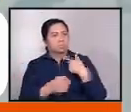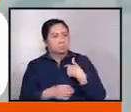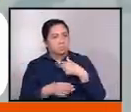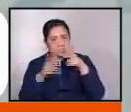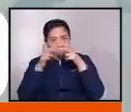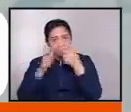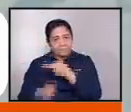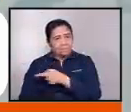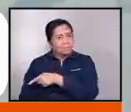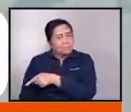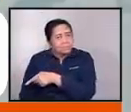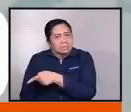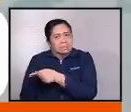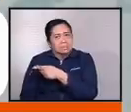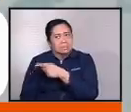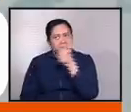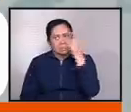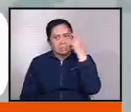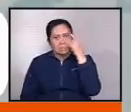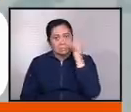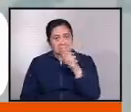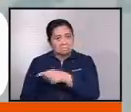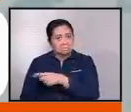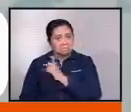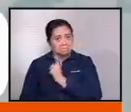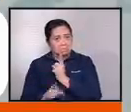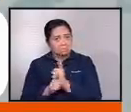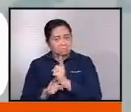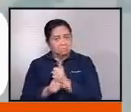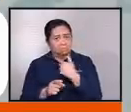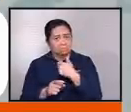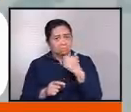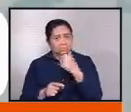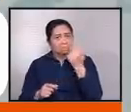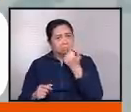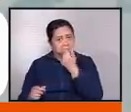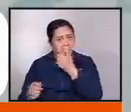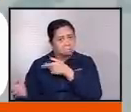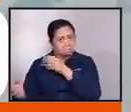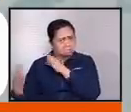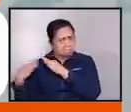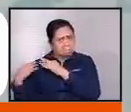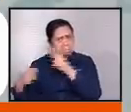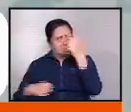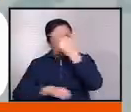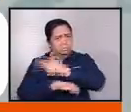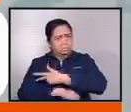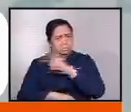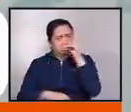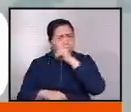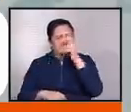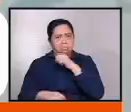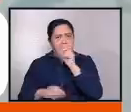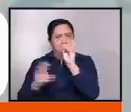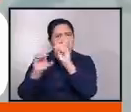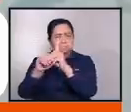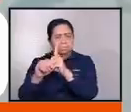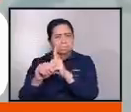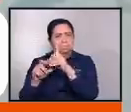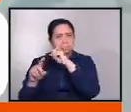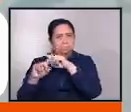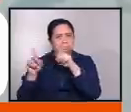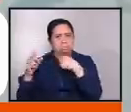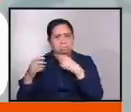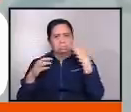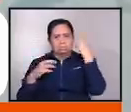kikinig kayo, tama, pwede na ho ba yung explanation niya o meron pa rin siyang kapabayaan dahil 3 days na pabayaan at hindi po na-deposito pero meron